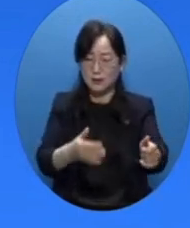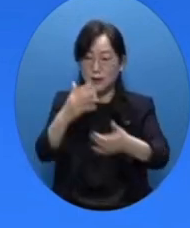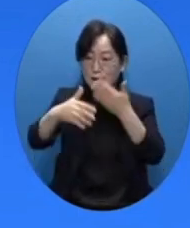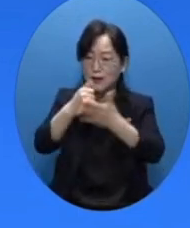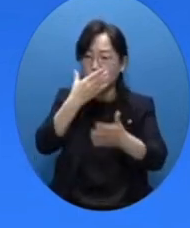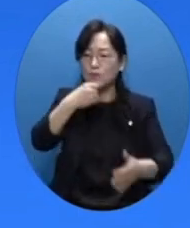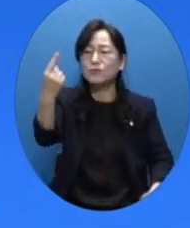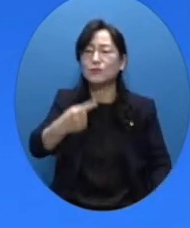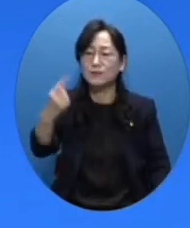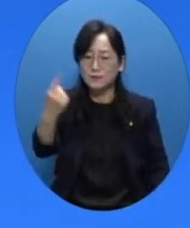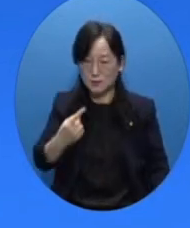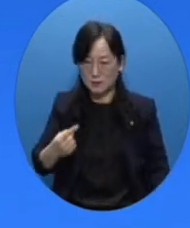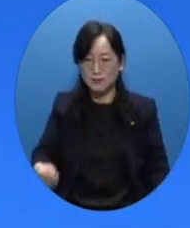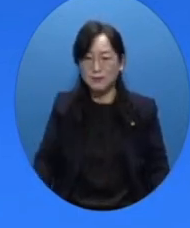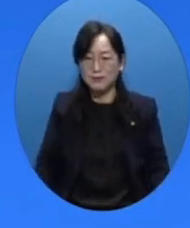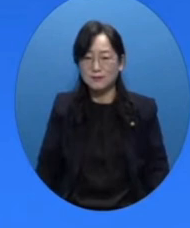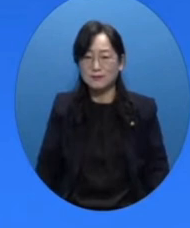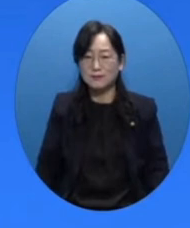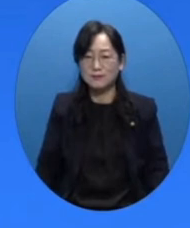복이 임하는 것입니다